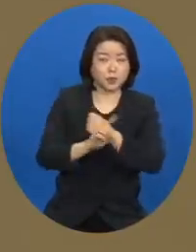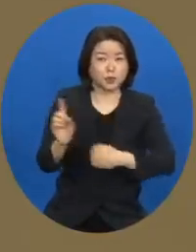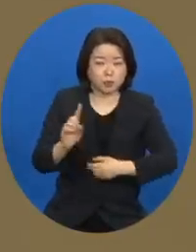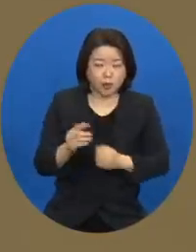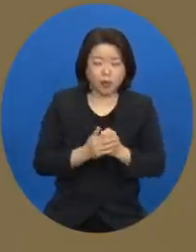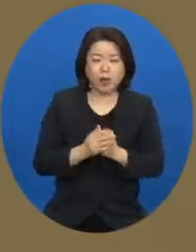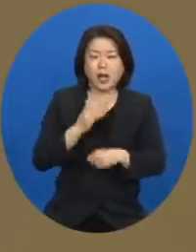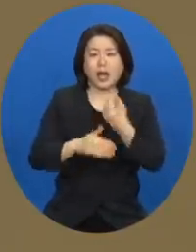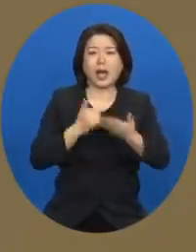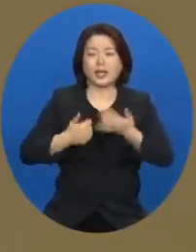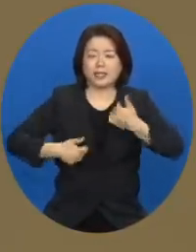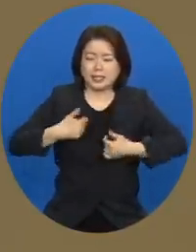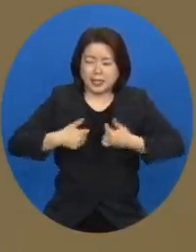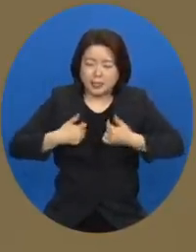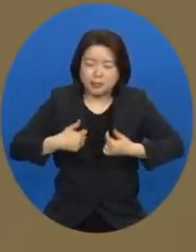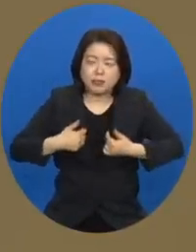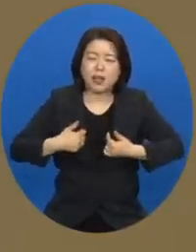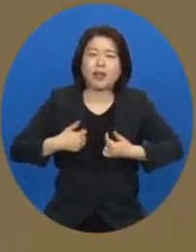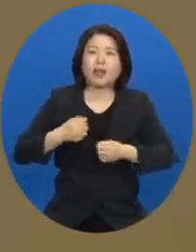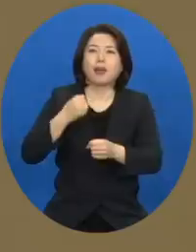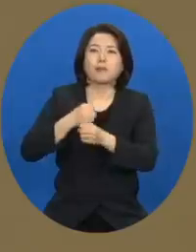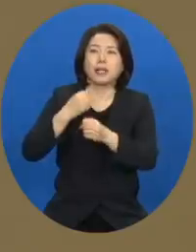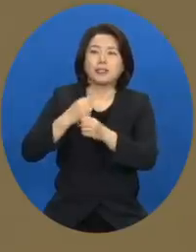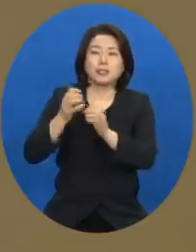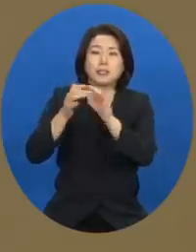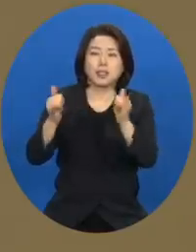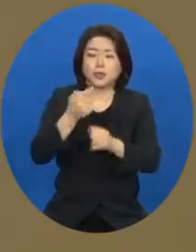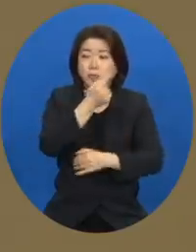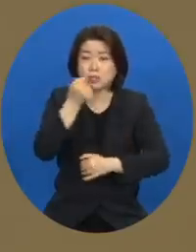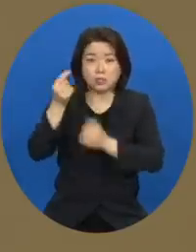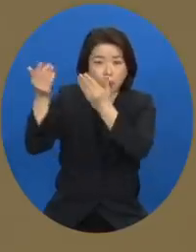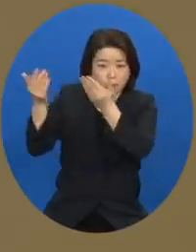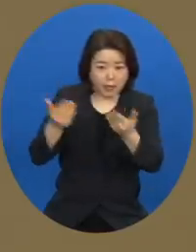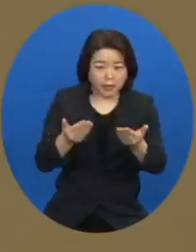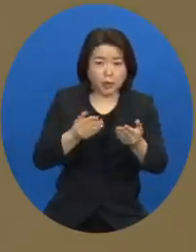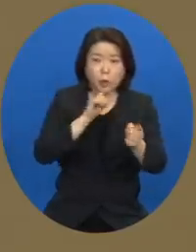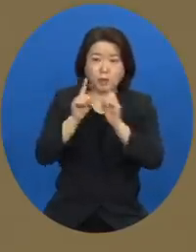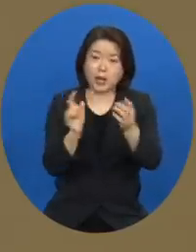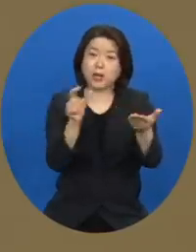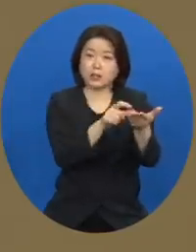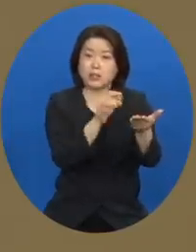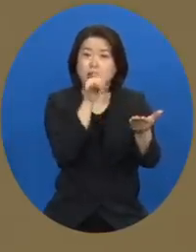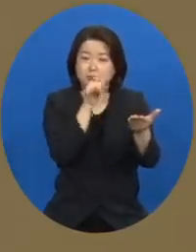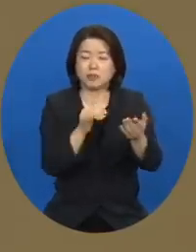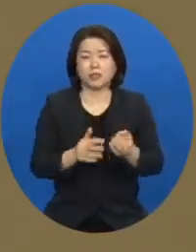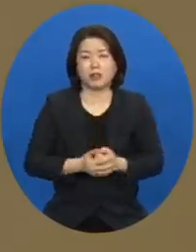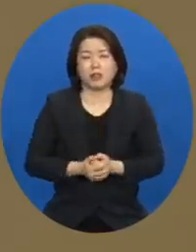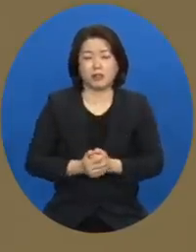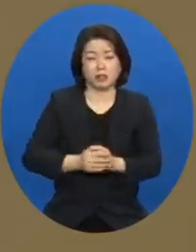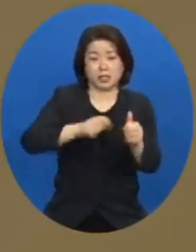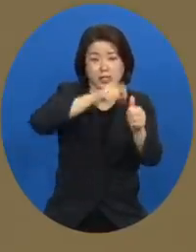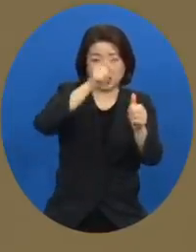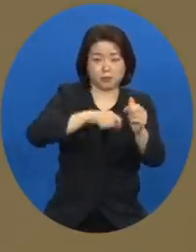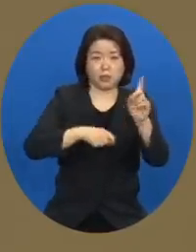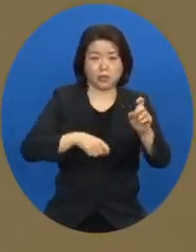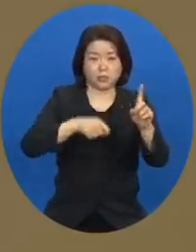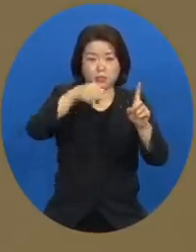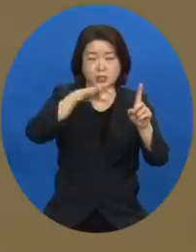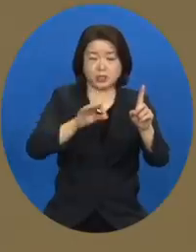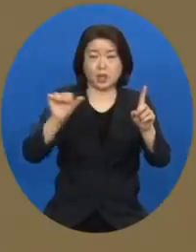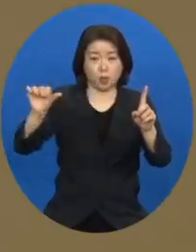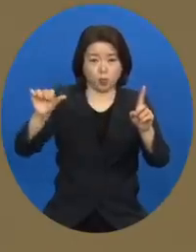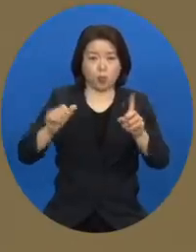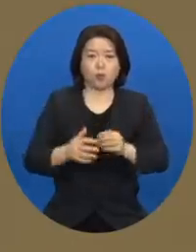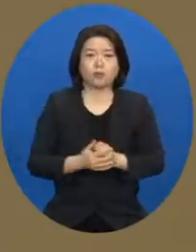하나님을 기쁘시게 하는 자라는 증거를 받았기 때문이라고 말씀하고 있습니다. 히브리서 11장